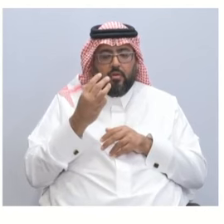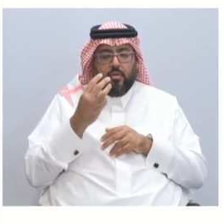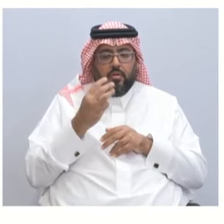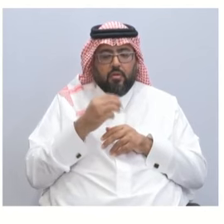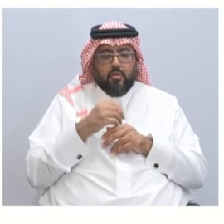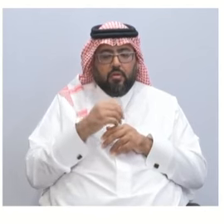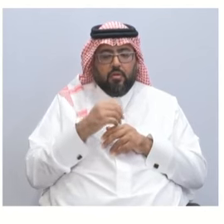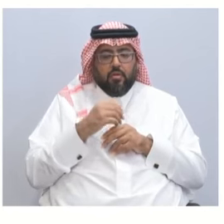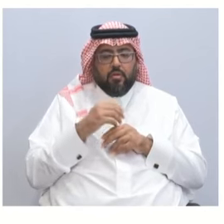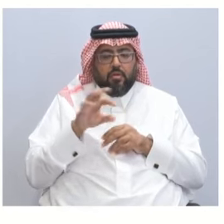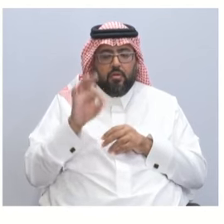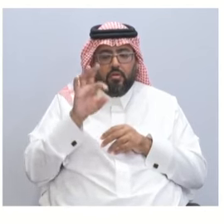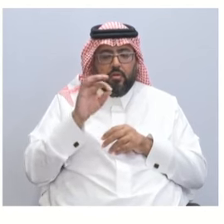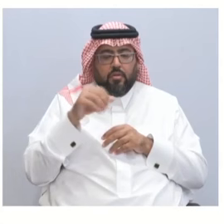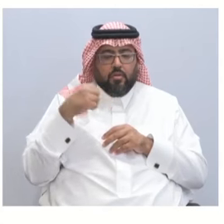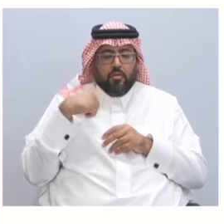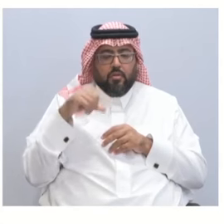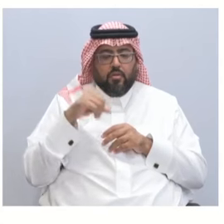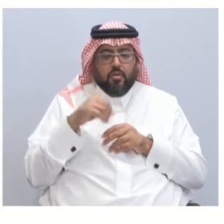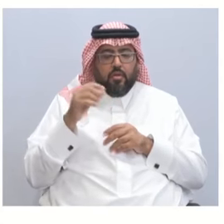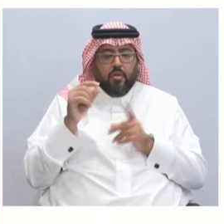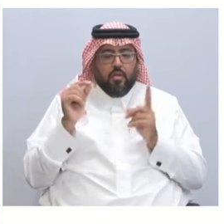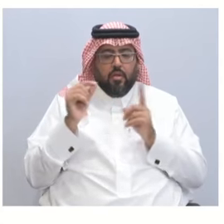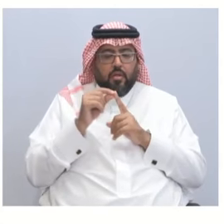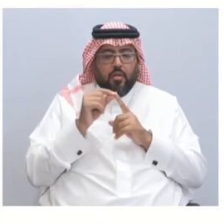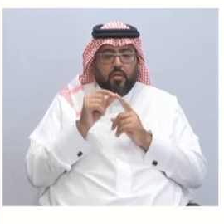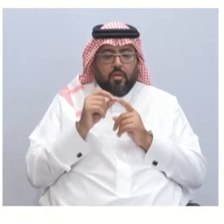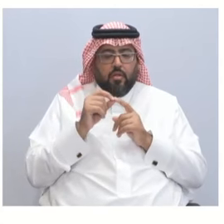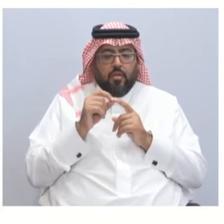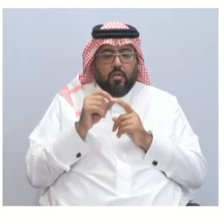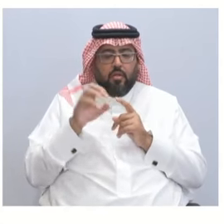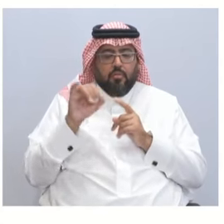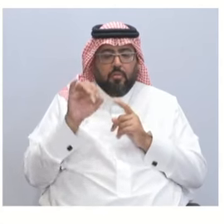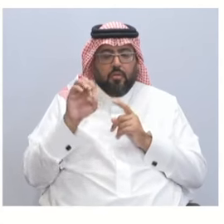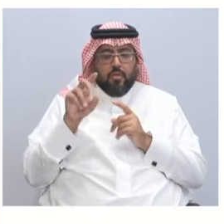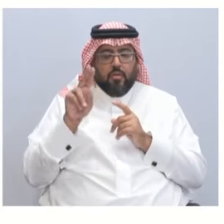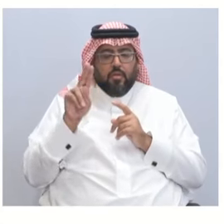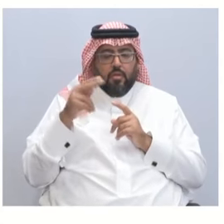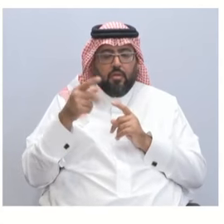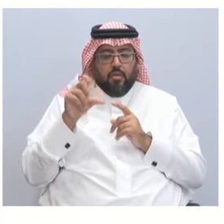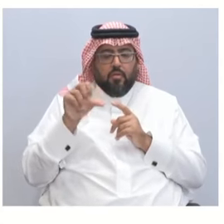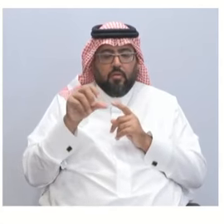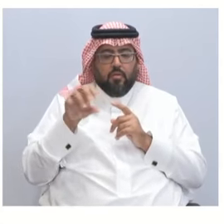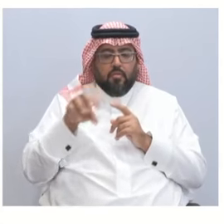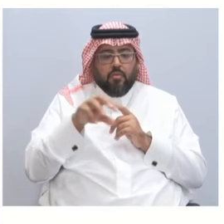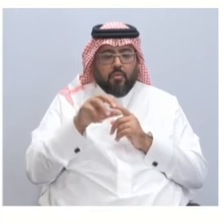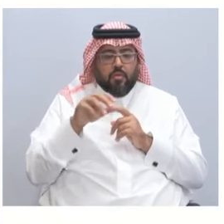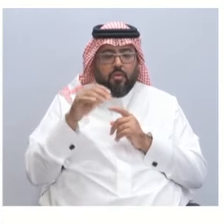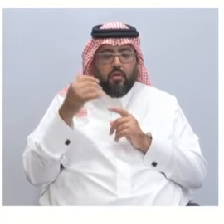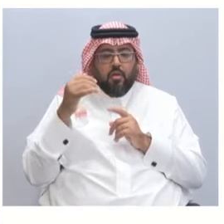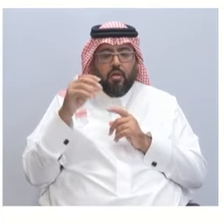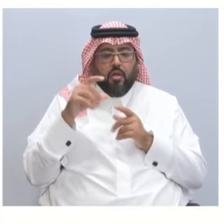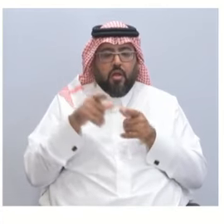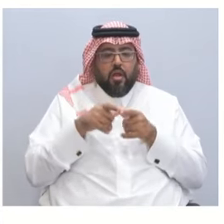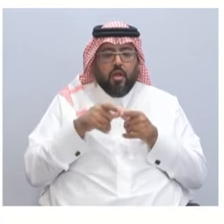ان يستنتج الطالب اهداف مجلس التعاون لدول الخليج العربيه هذه